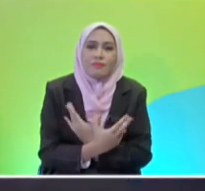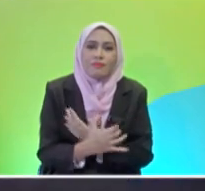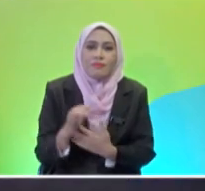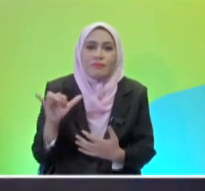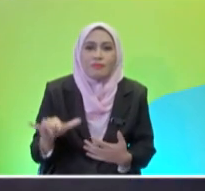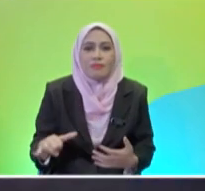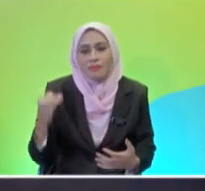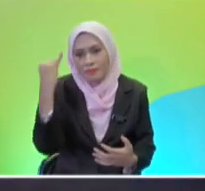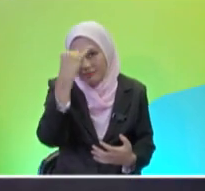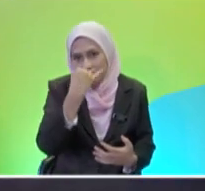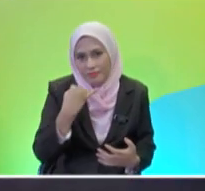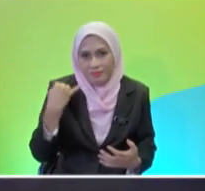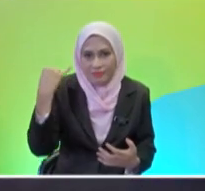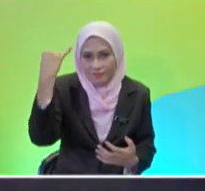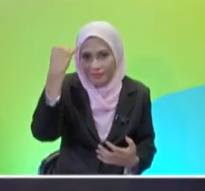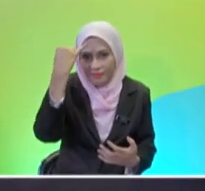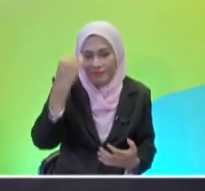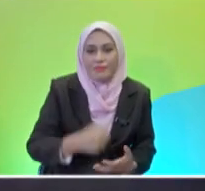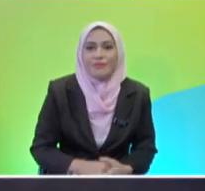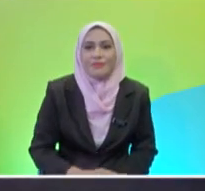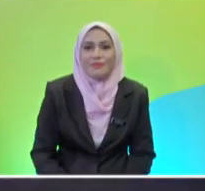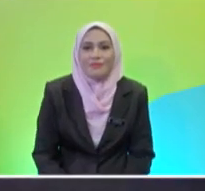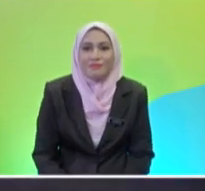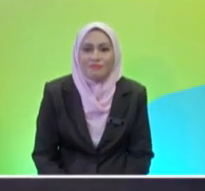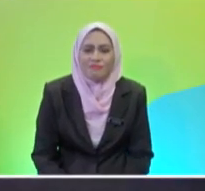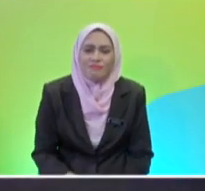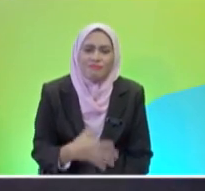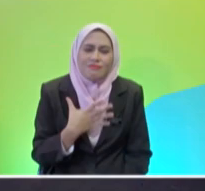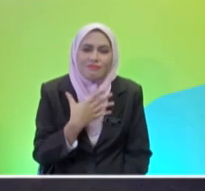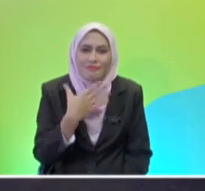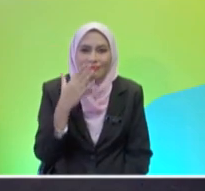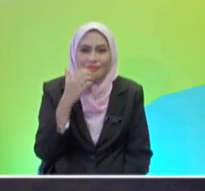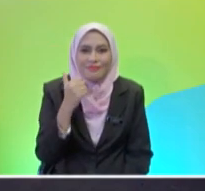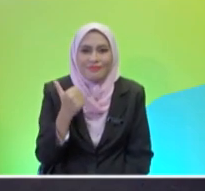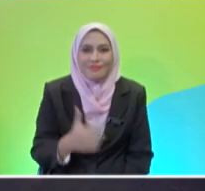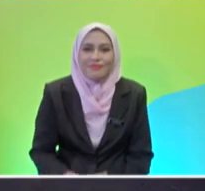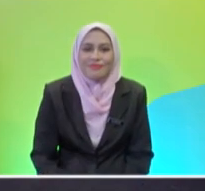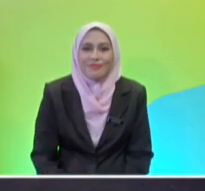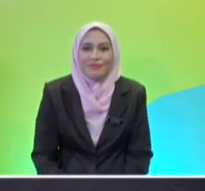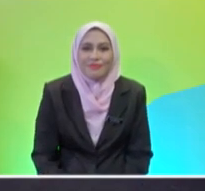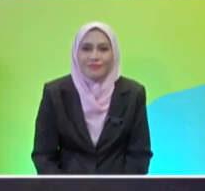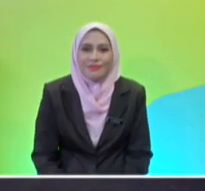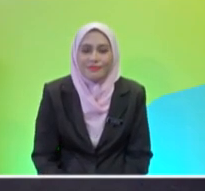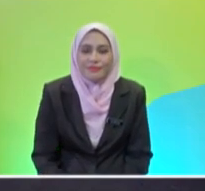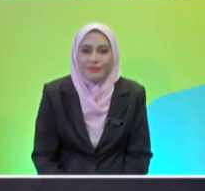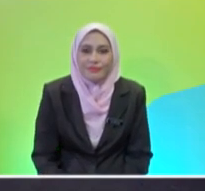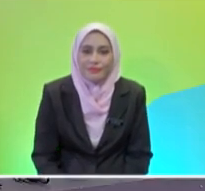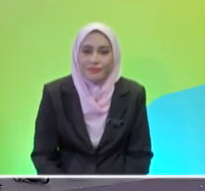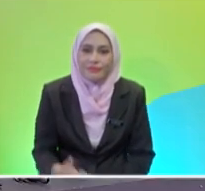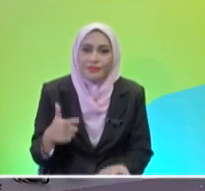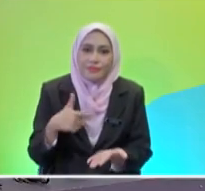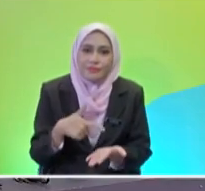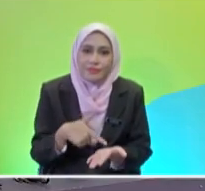rama-rama yang indah. Merdulah suara Kak Ria kita, kan? Suara cikgu lagi merdu. Okey, kita nak